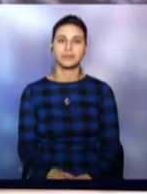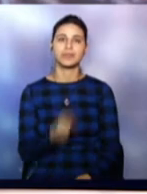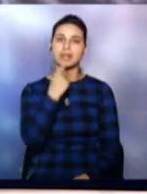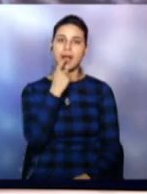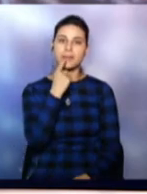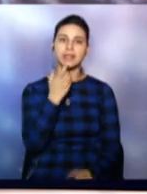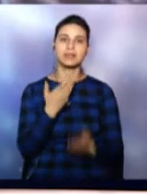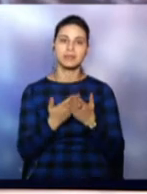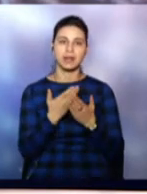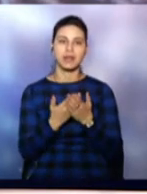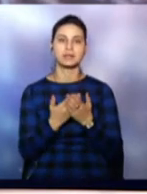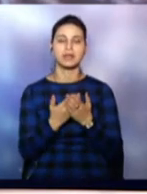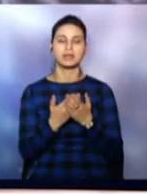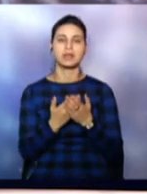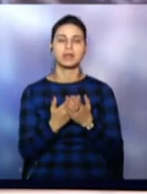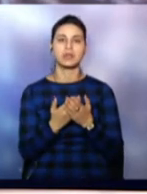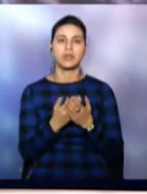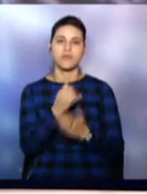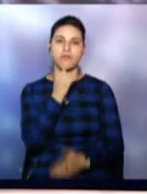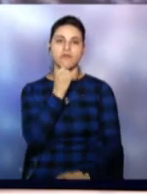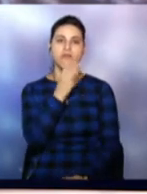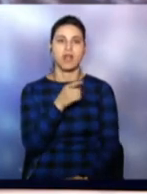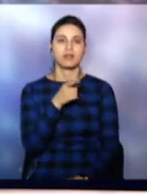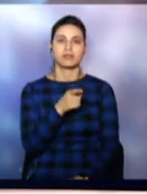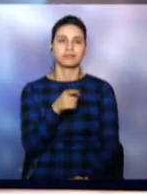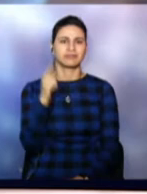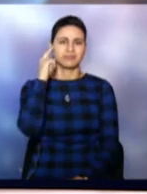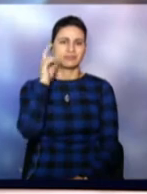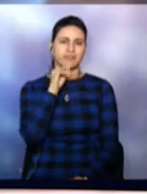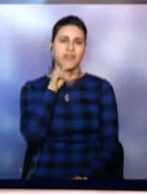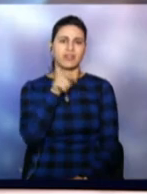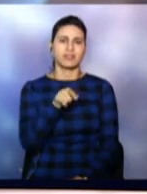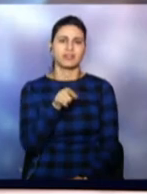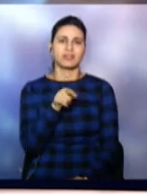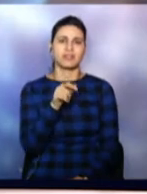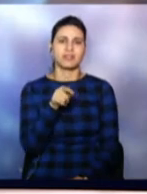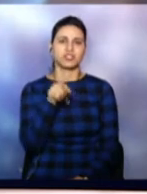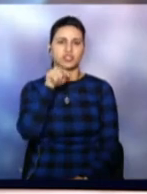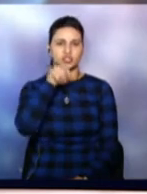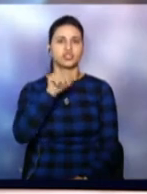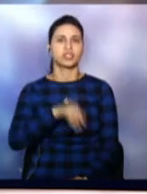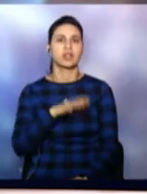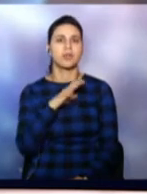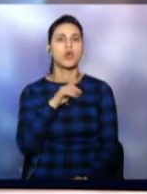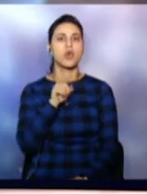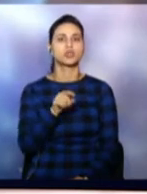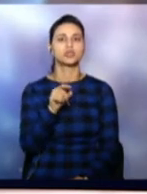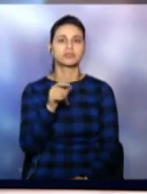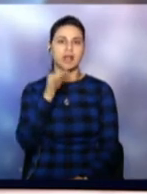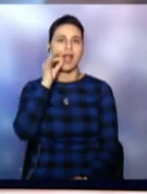კამფეტი, ასე ვთქვათ, რომელიც თითქოს აზრით არ მოსდის მომხმარებელს, რომ შიგნით შეიძლება კოფეინიც